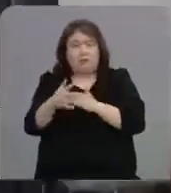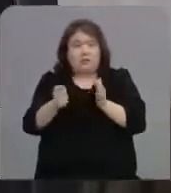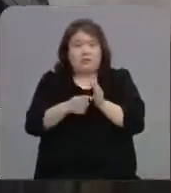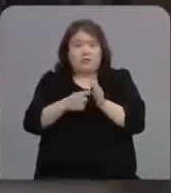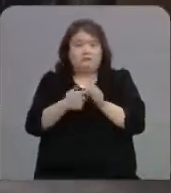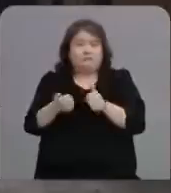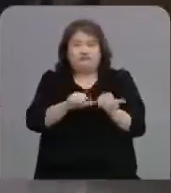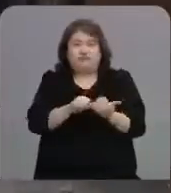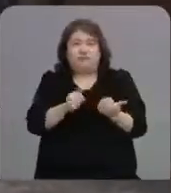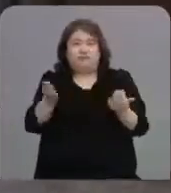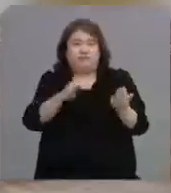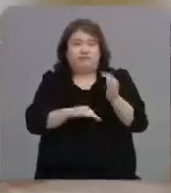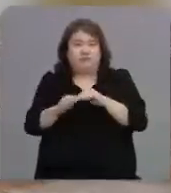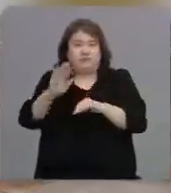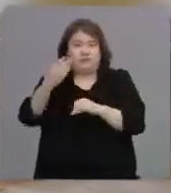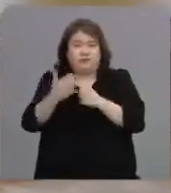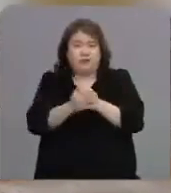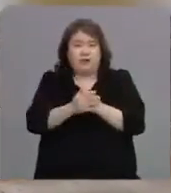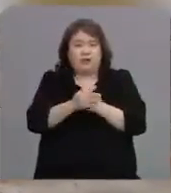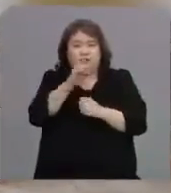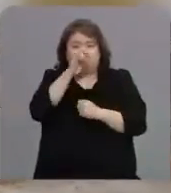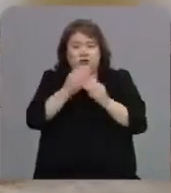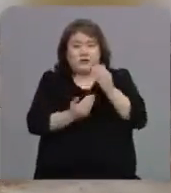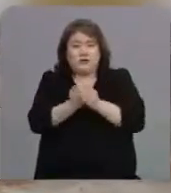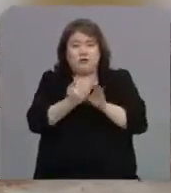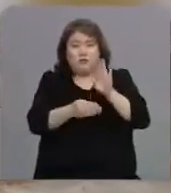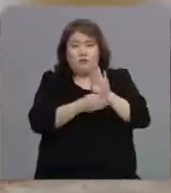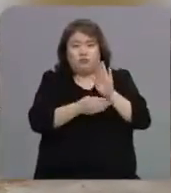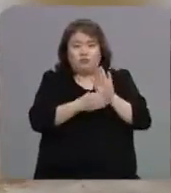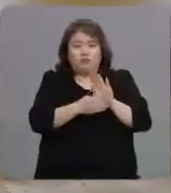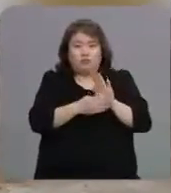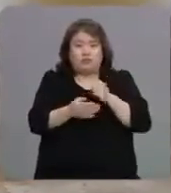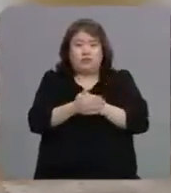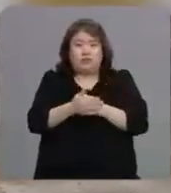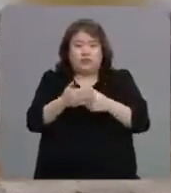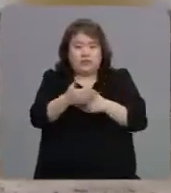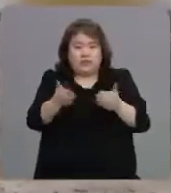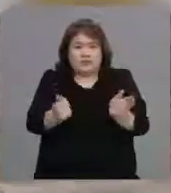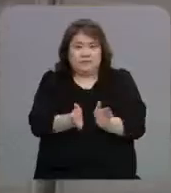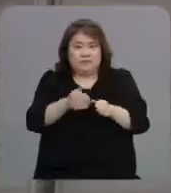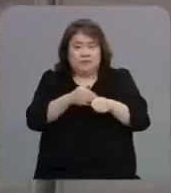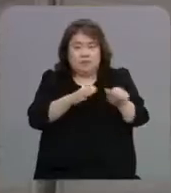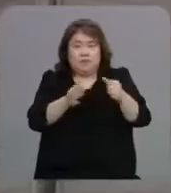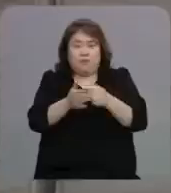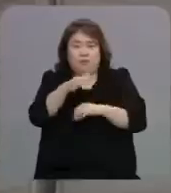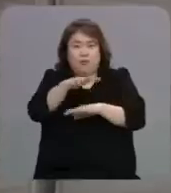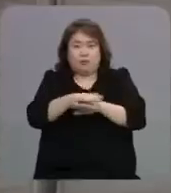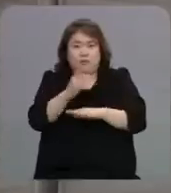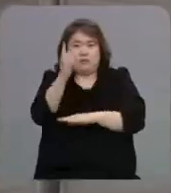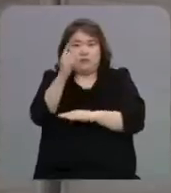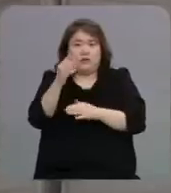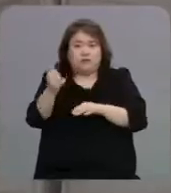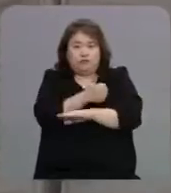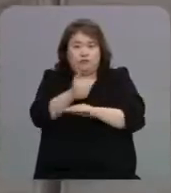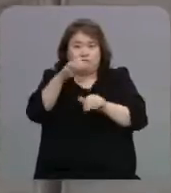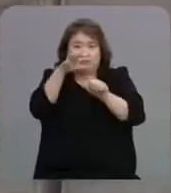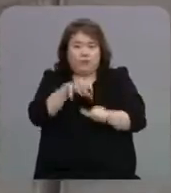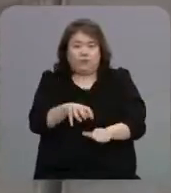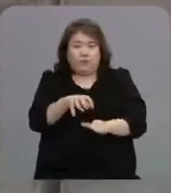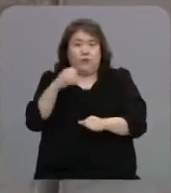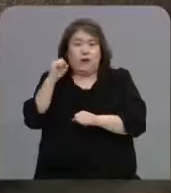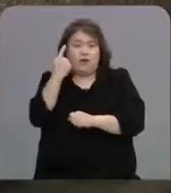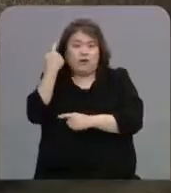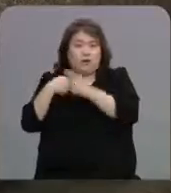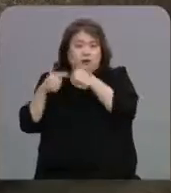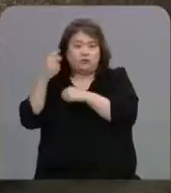됩니다 또 중앙 사고 수습 본부는 초동 대응 팀을 현장에 파견해 농장 출입 통제와 역학 조사를 진행하고 환경